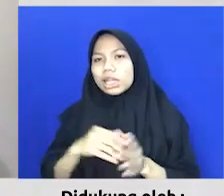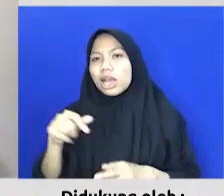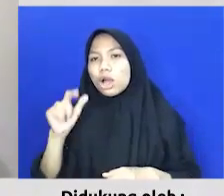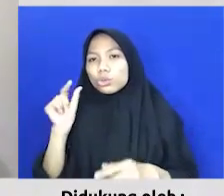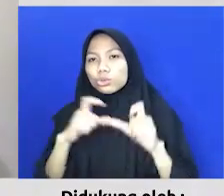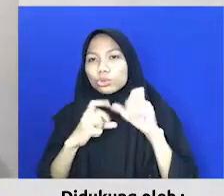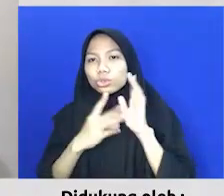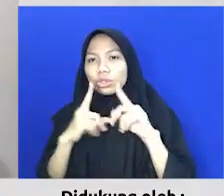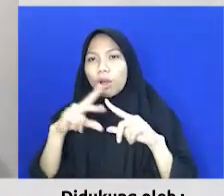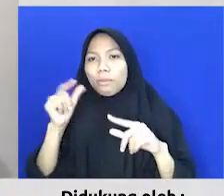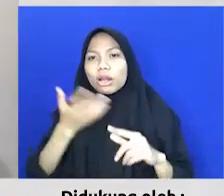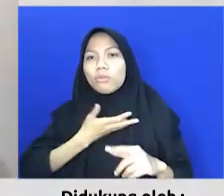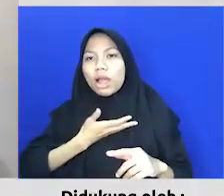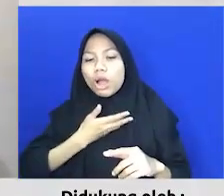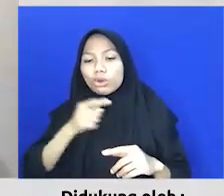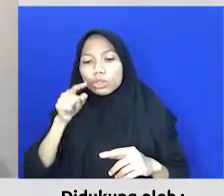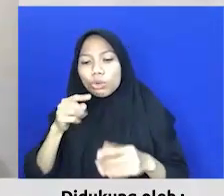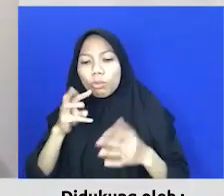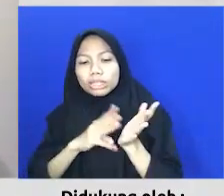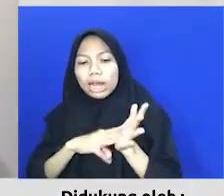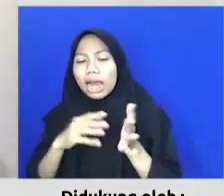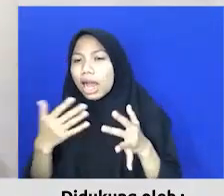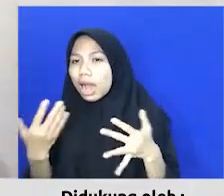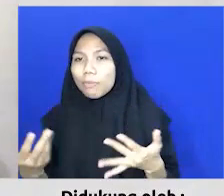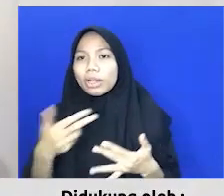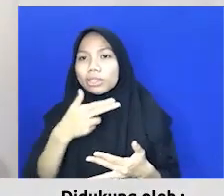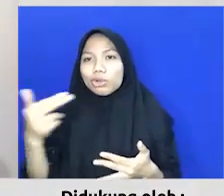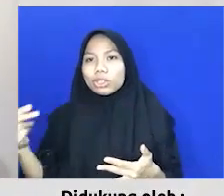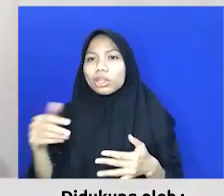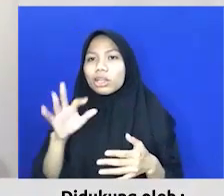muncul film, ya kan? Film apa namanya,